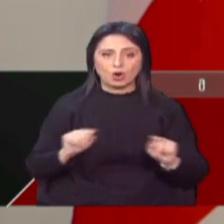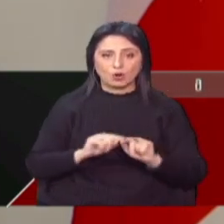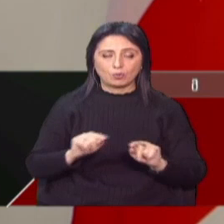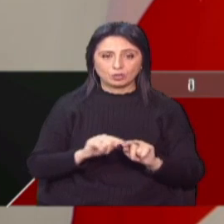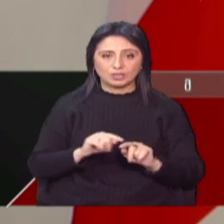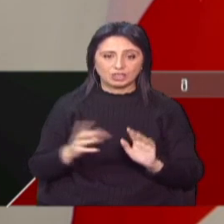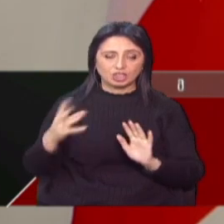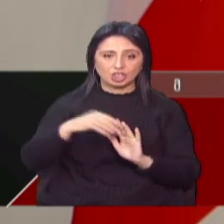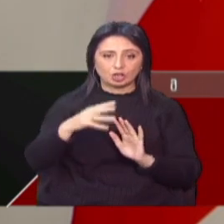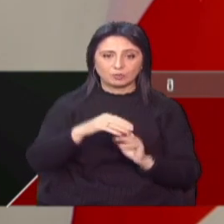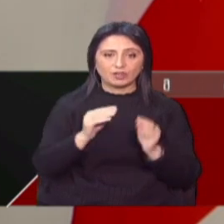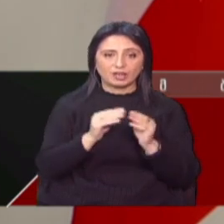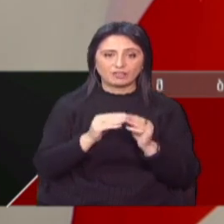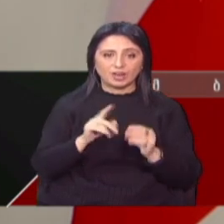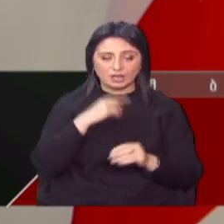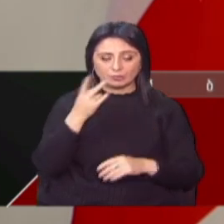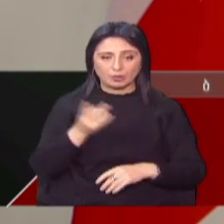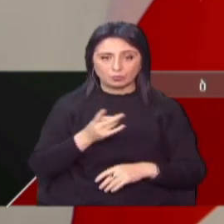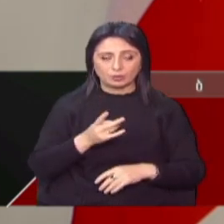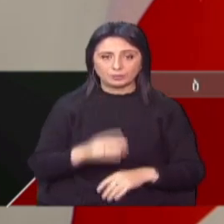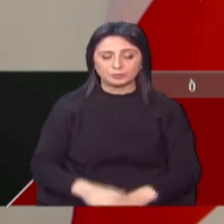ოპოზიციის ჩართულობას, კვლავ ჩვენ რა თქმა უნდა